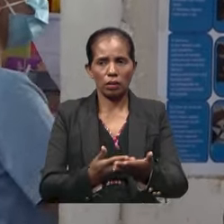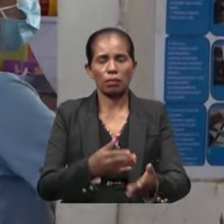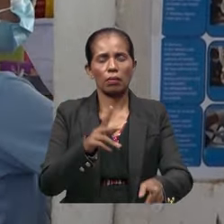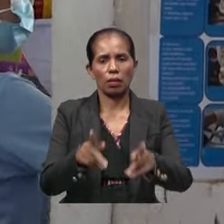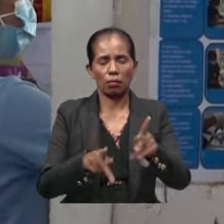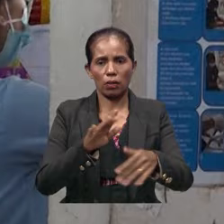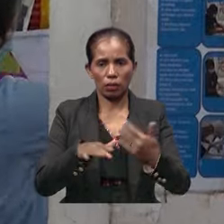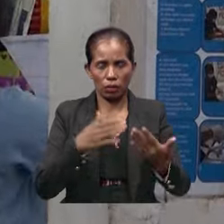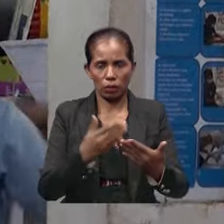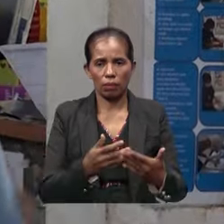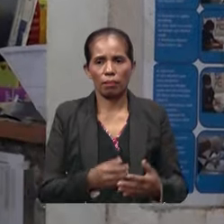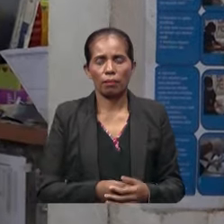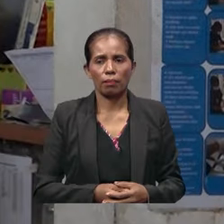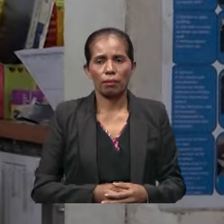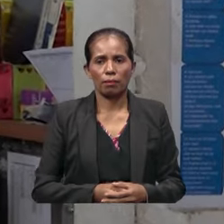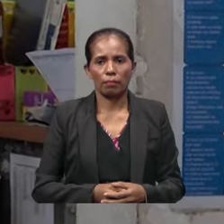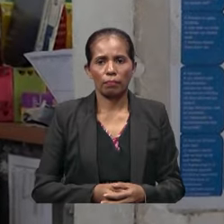sira. Kono ba be